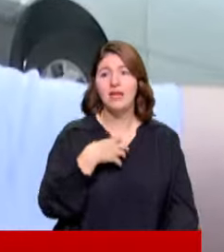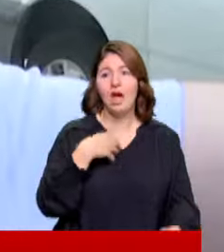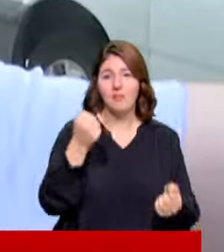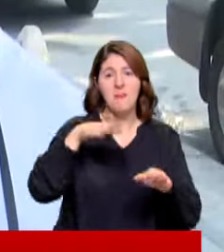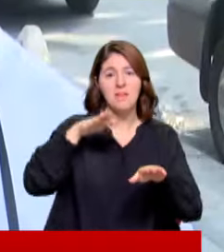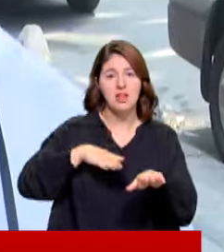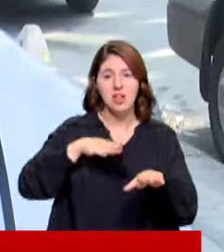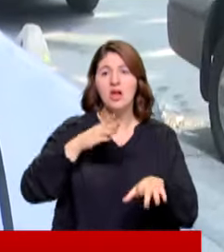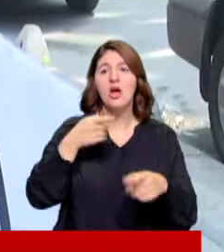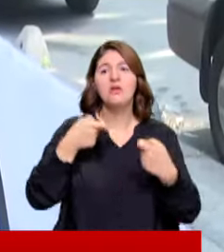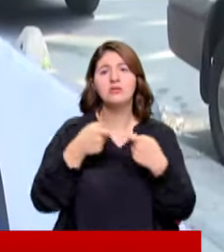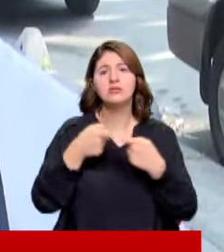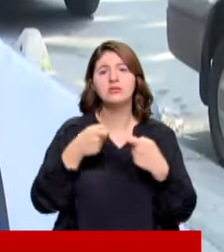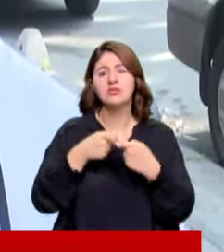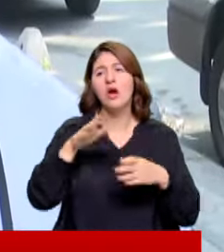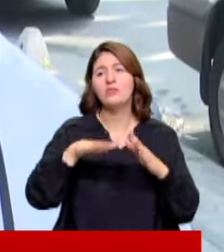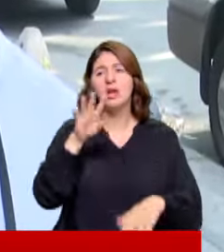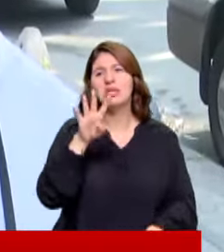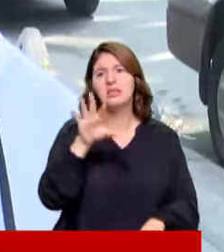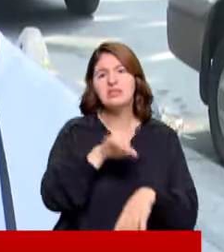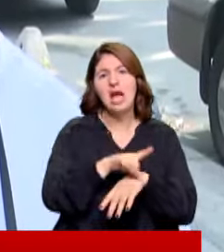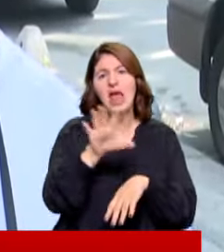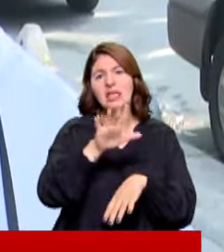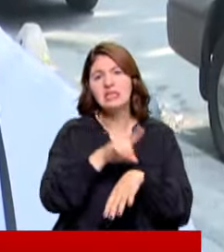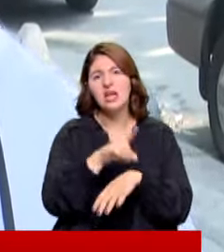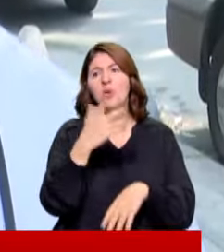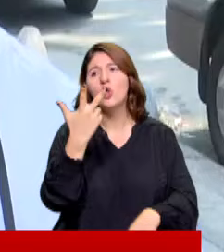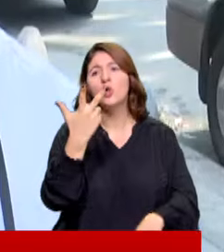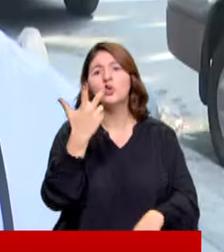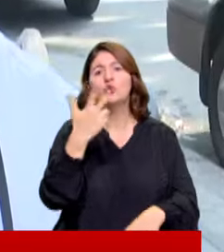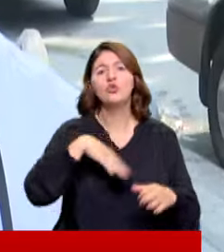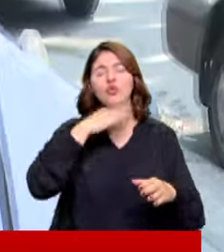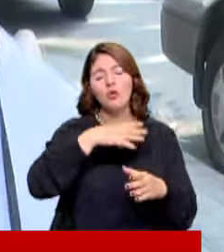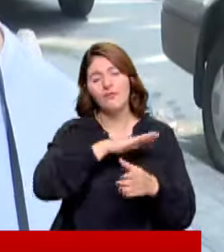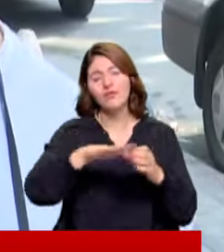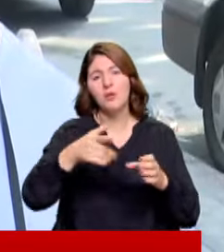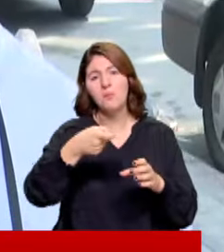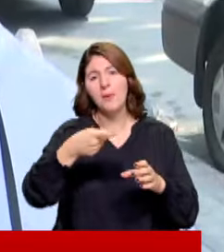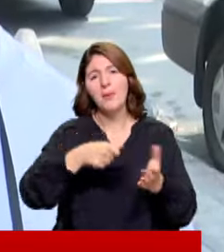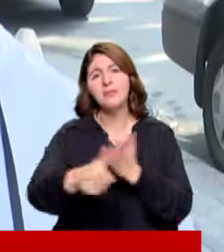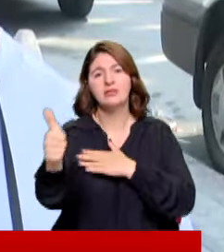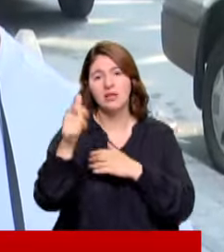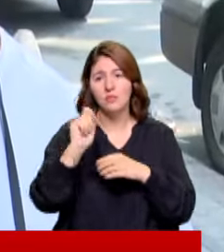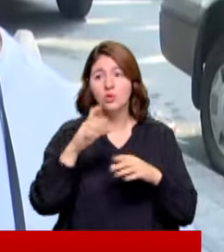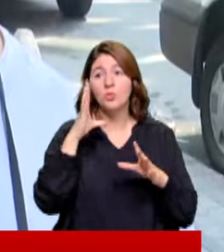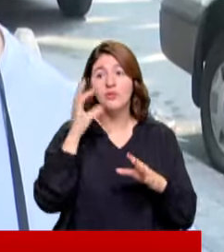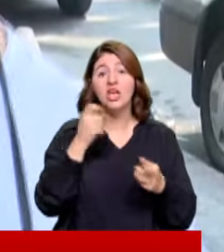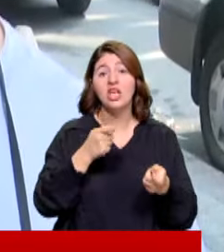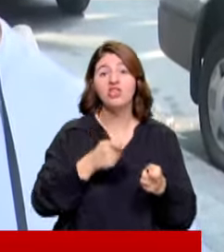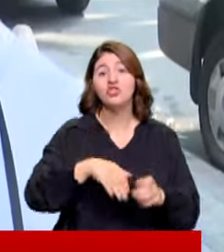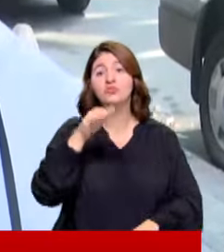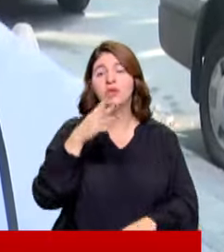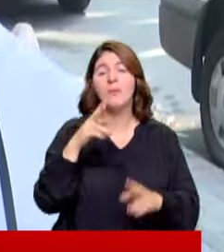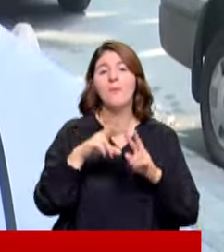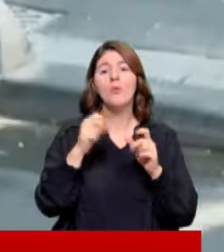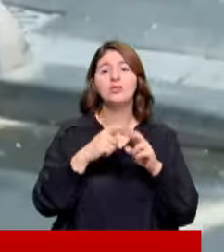da buraya park ettiler. Çatışma süresi takriben 45 saniye, 50 saniye. Yani 3 yarcı mermi attılar. Çok profesyoneldir yani, yetişmiş adamlar belli. Ve